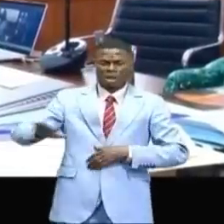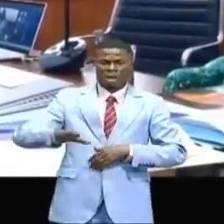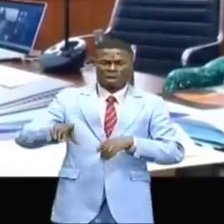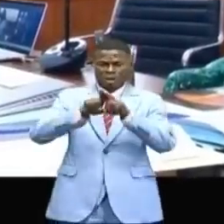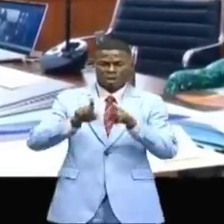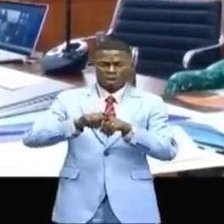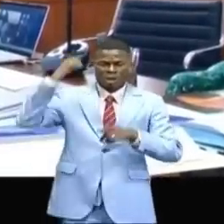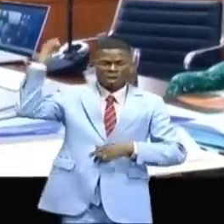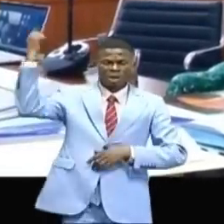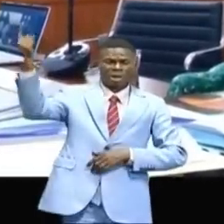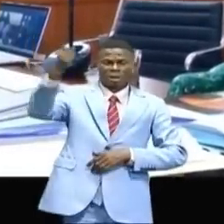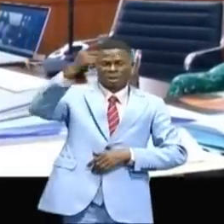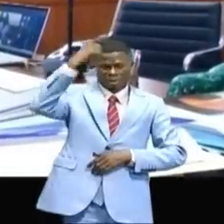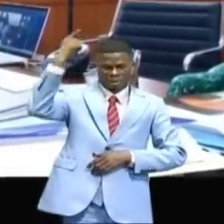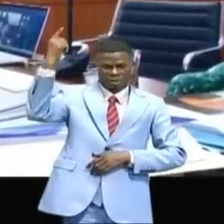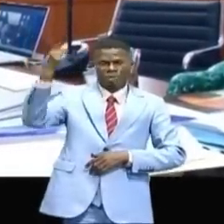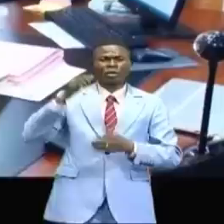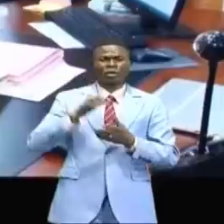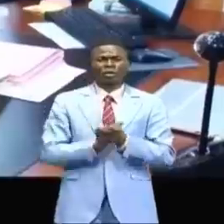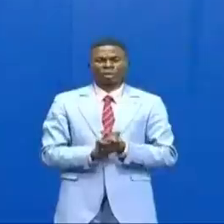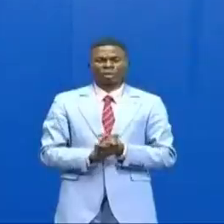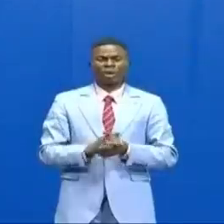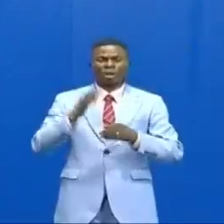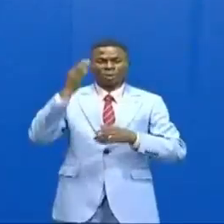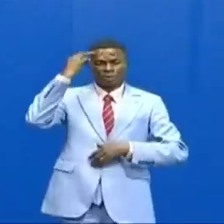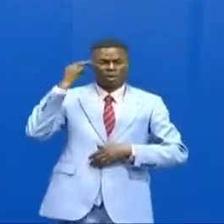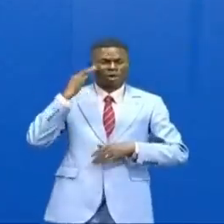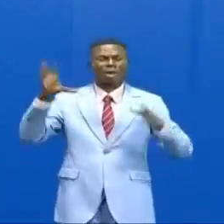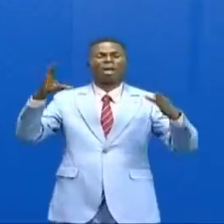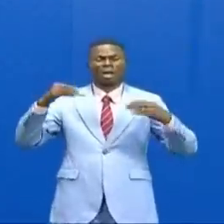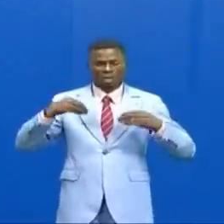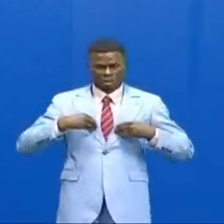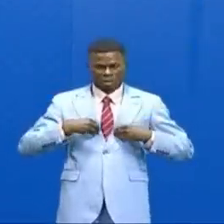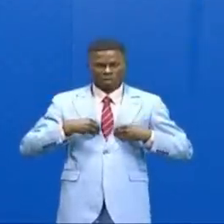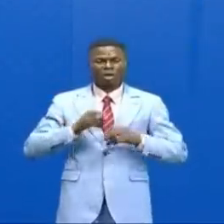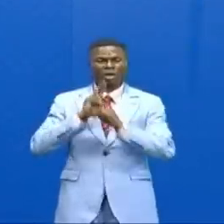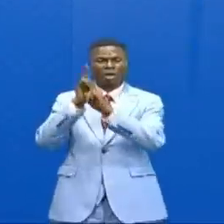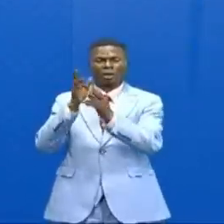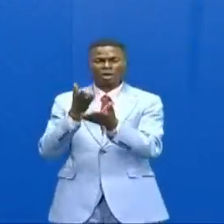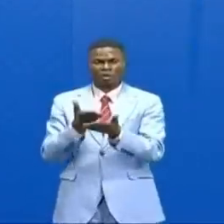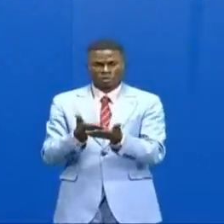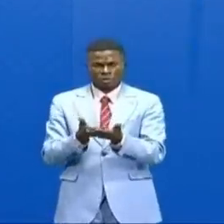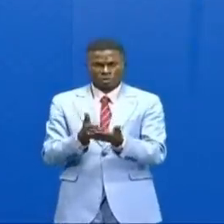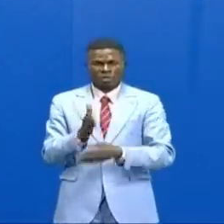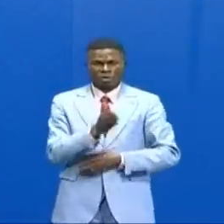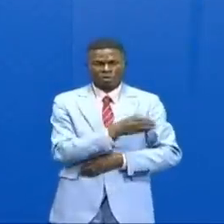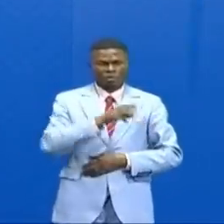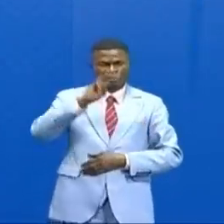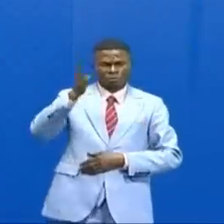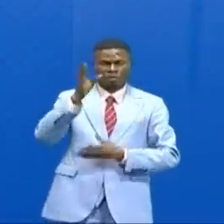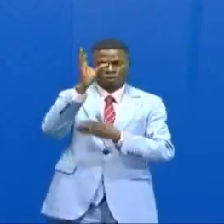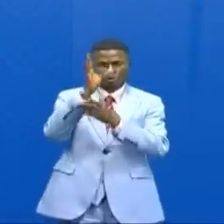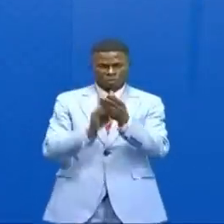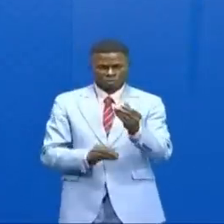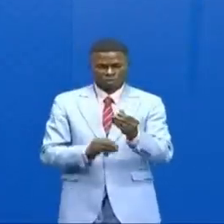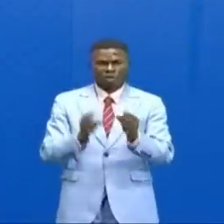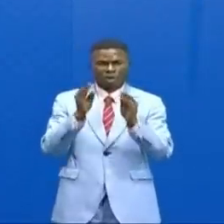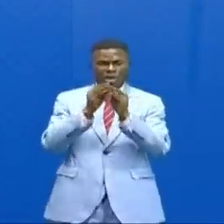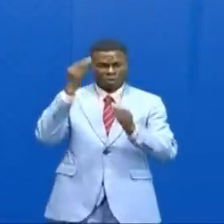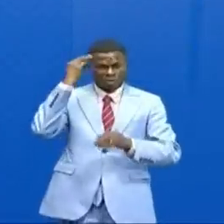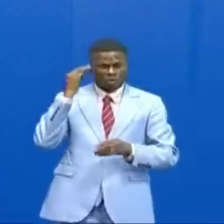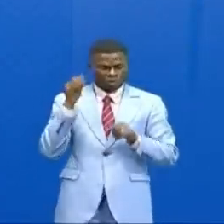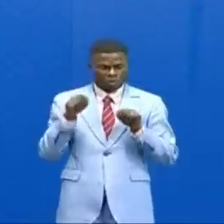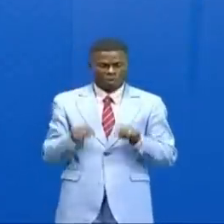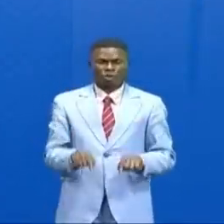que continental. Le Conseil a pris acte de ce rapport. Troisième chapitre du Conseil de ministres